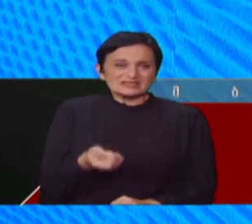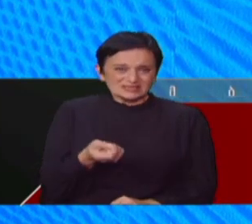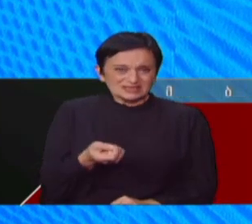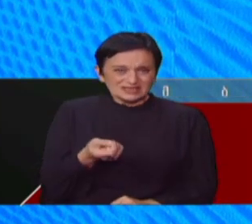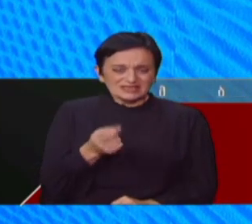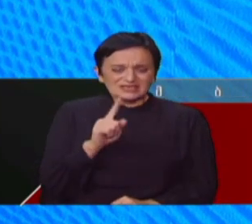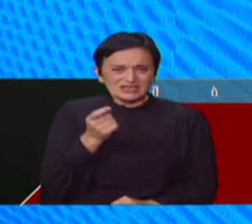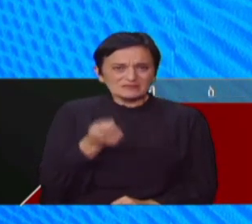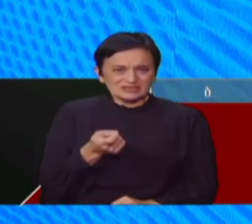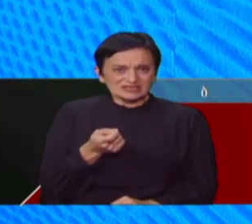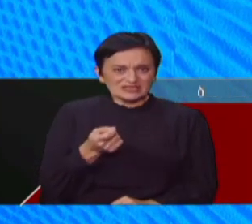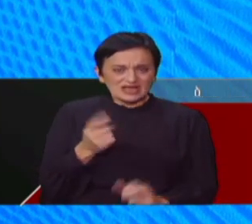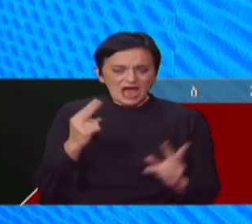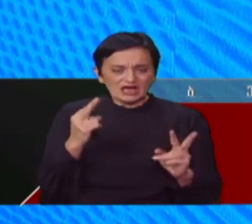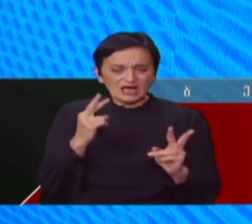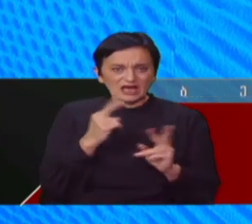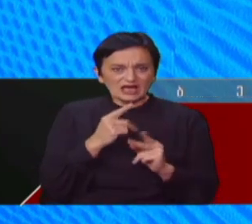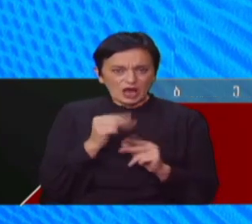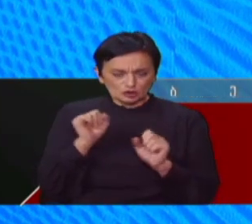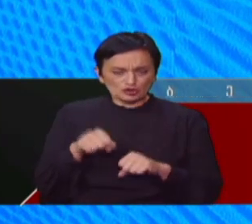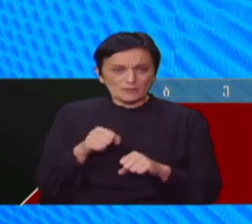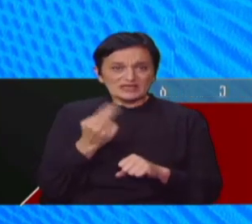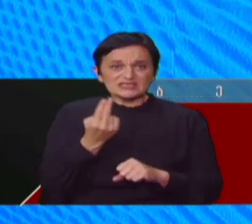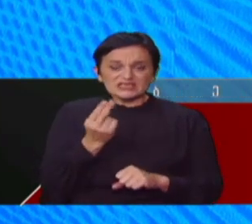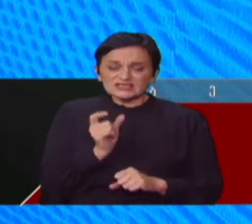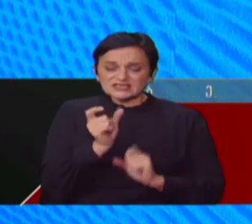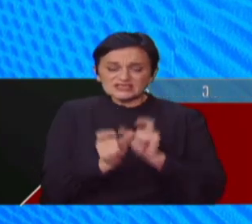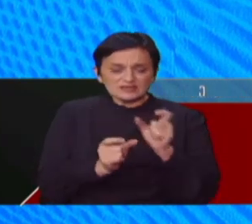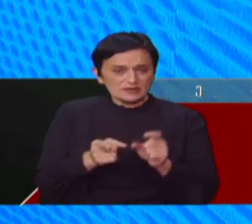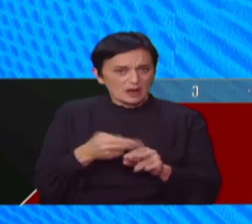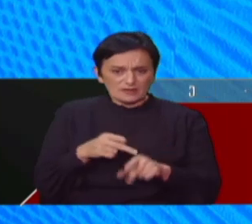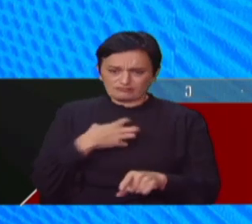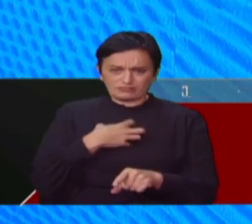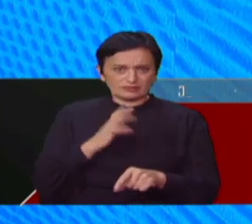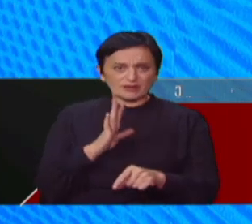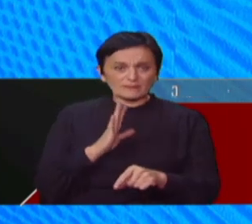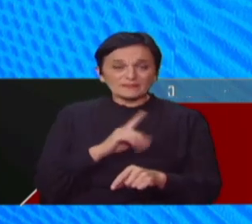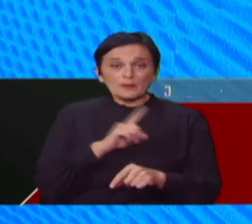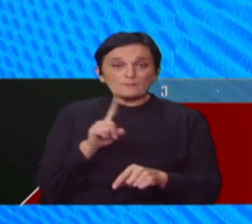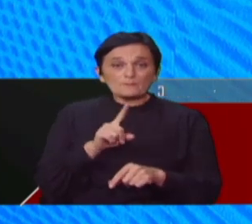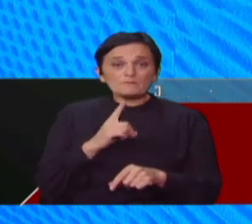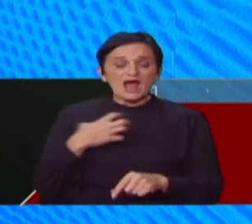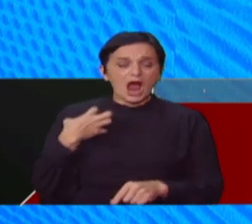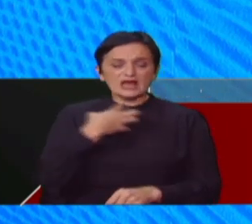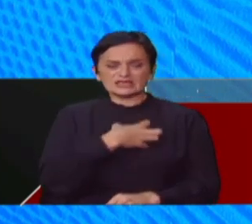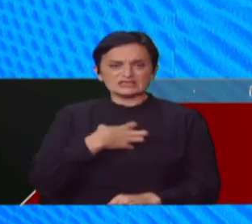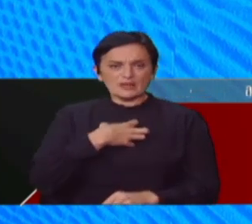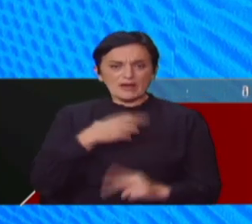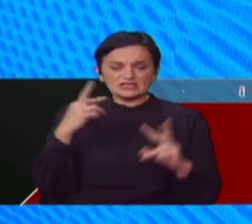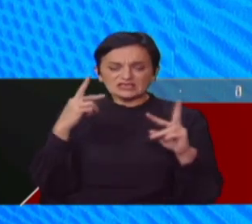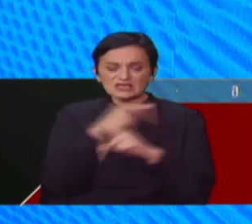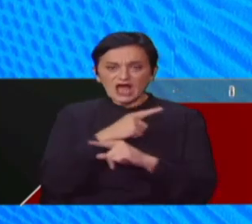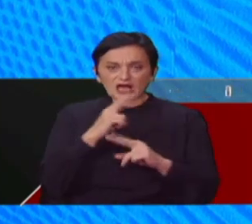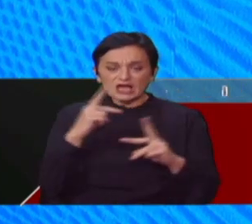скарголи, ты без харуэзеби, тависават, эс цифреби, араприсе метролепс, тавари арум аравитари, арсебити, харуэзи,